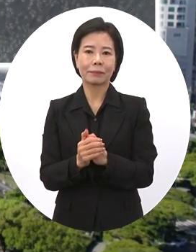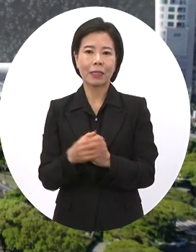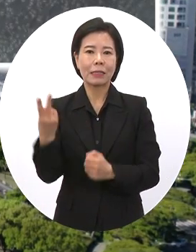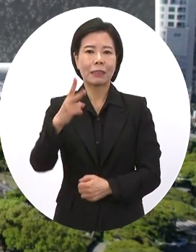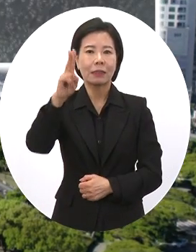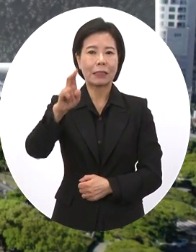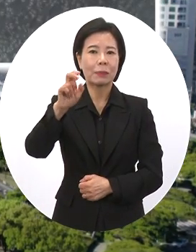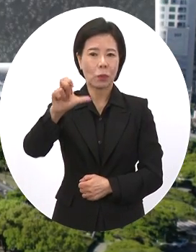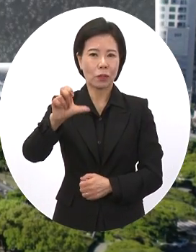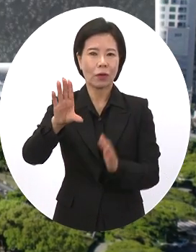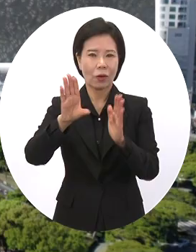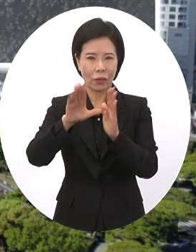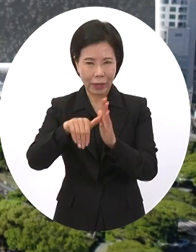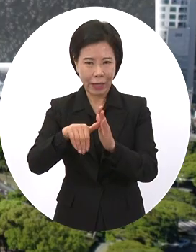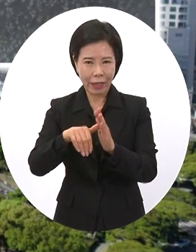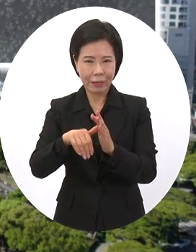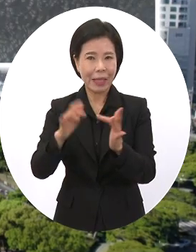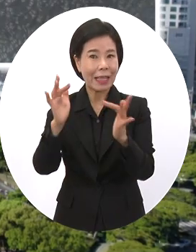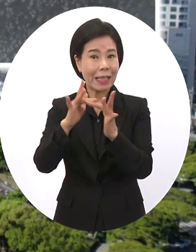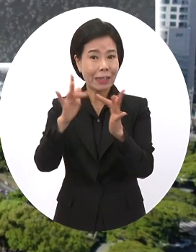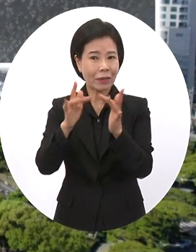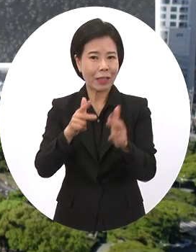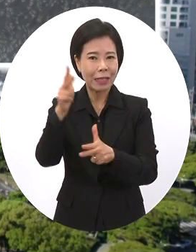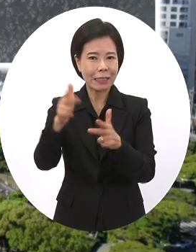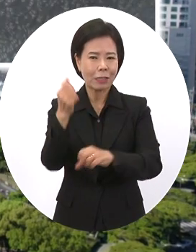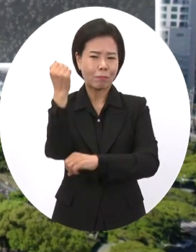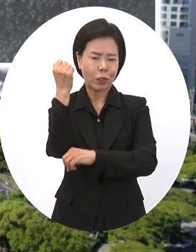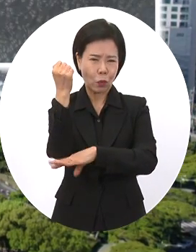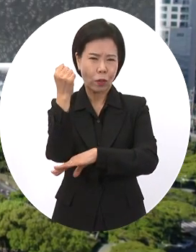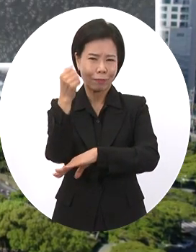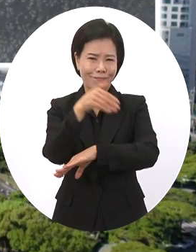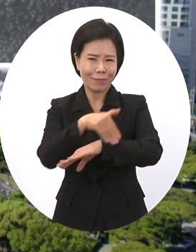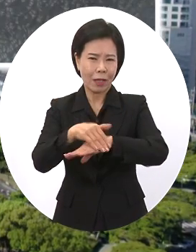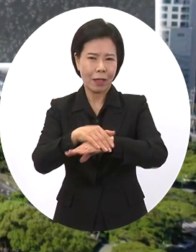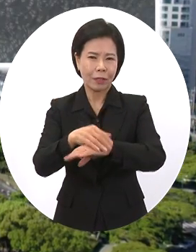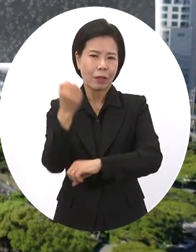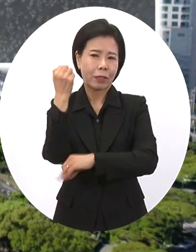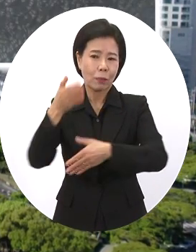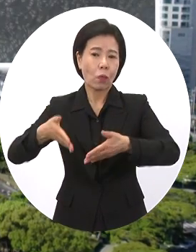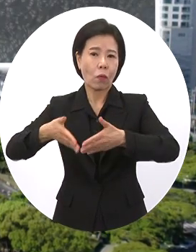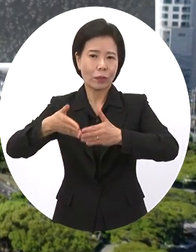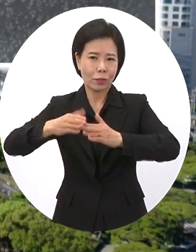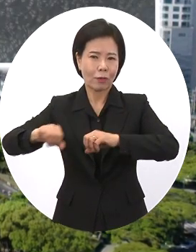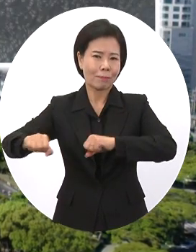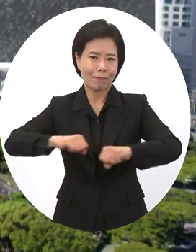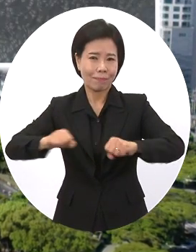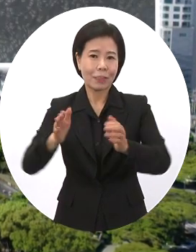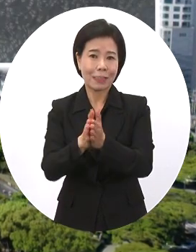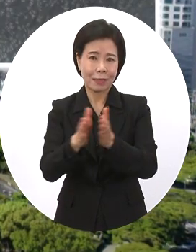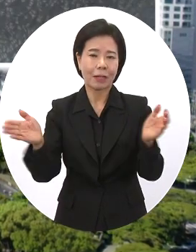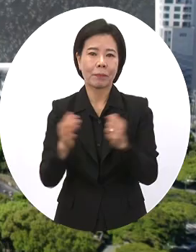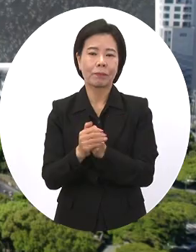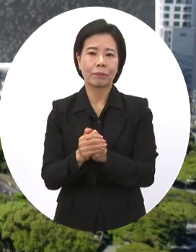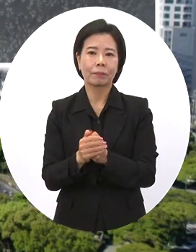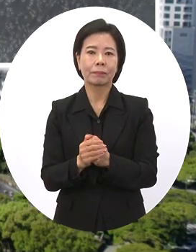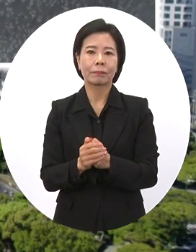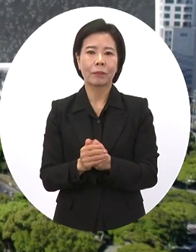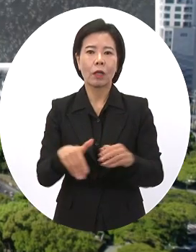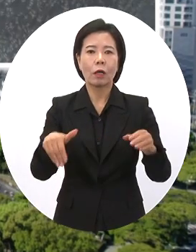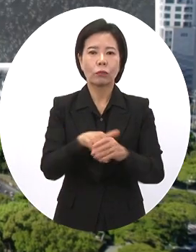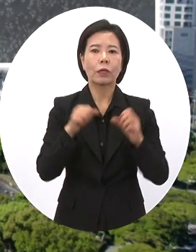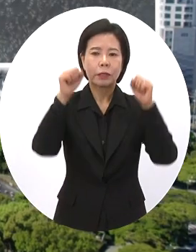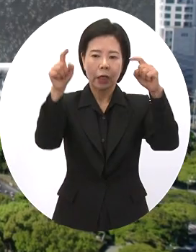제주특별자치도가 2025년을 콘텐츠 산업 도약의 원년으로 삼고 인프라 확충에 박차를 가합니다.